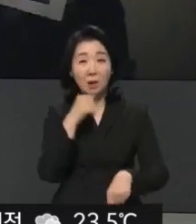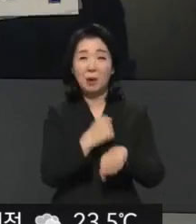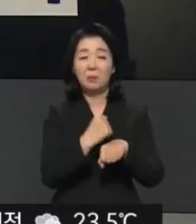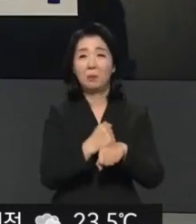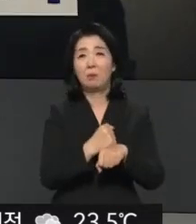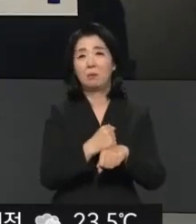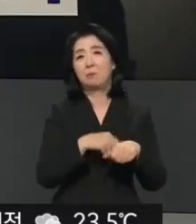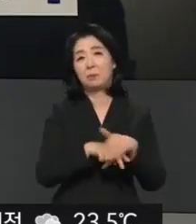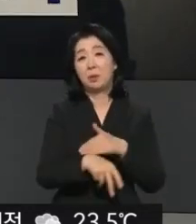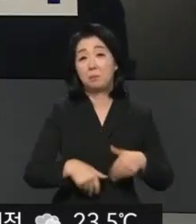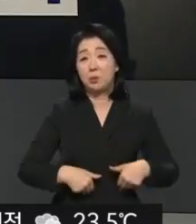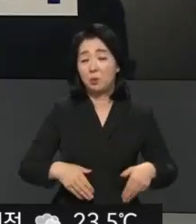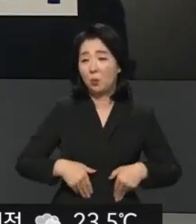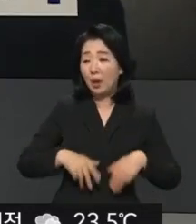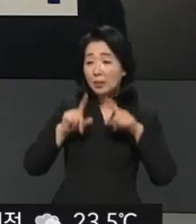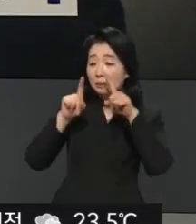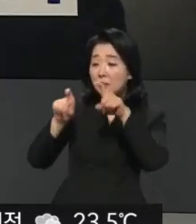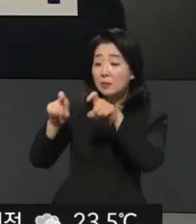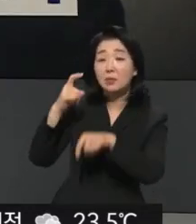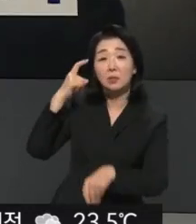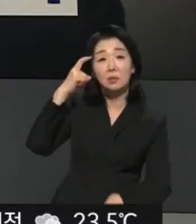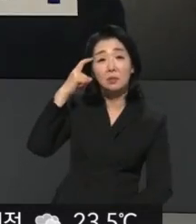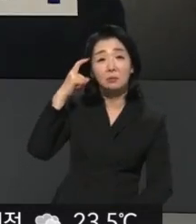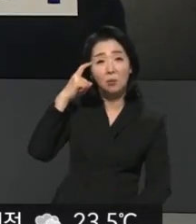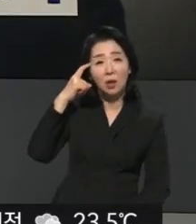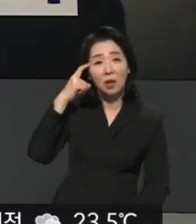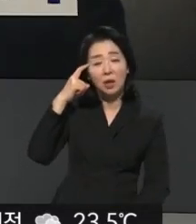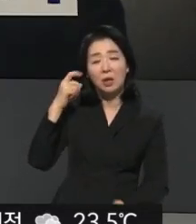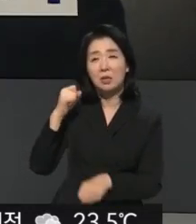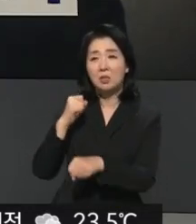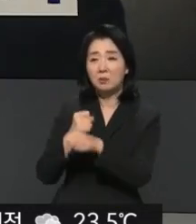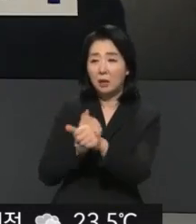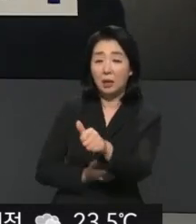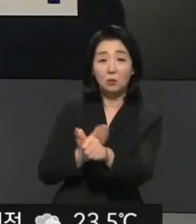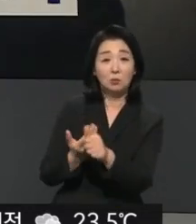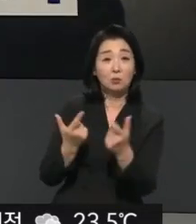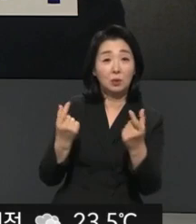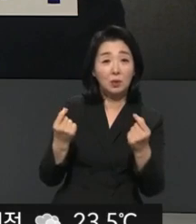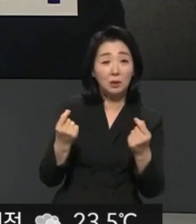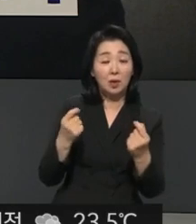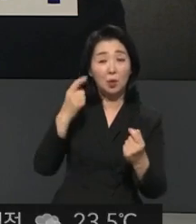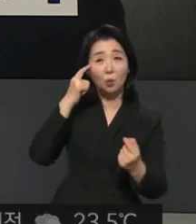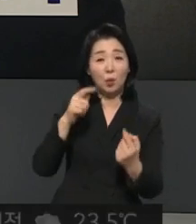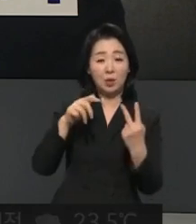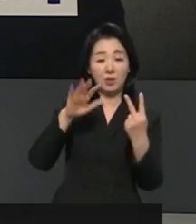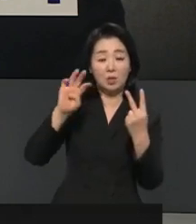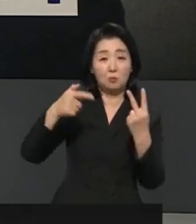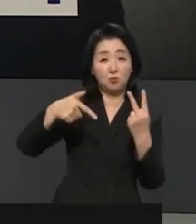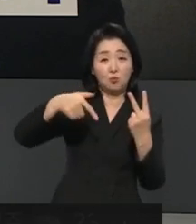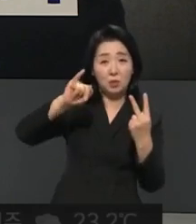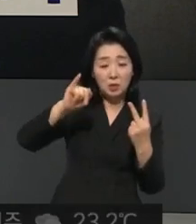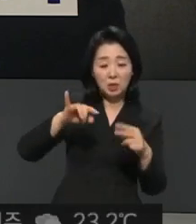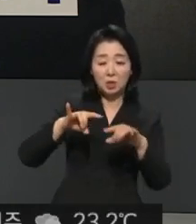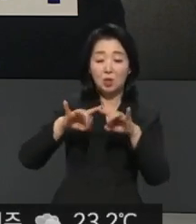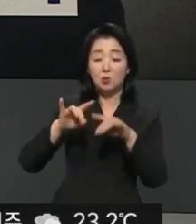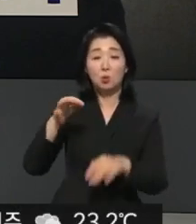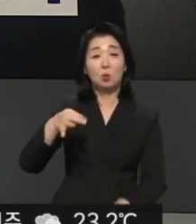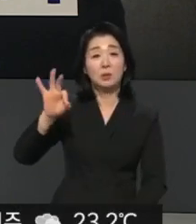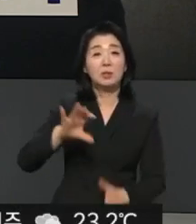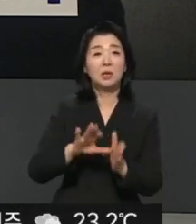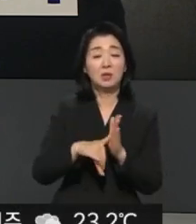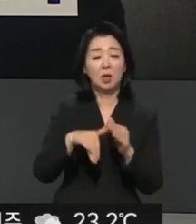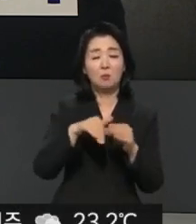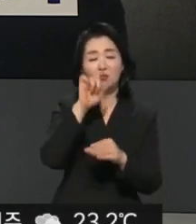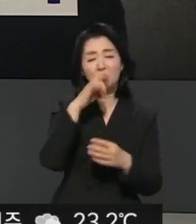그렇게 의심할 수 있는 빌미는 여권에서 이미 제공한 걸로 보입니다. 2분기 요금 인상 과정에서 끼어든 전 정권